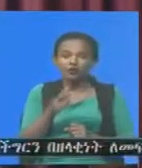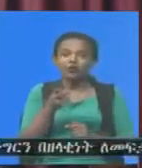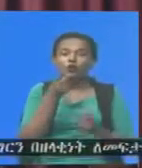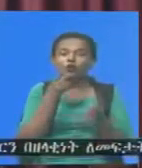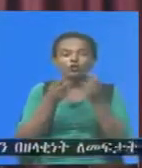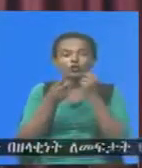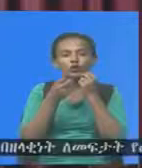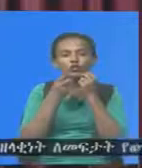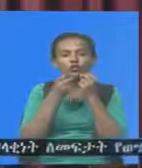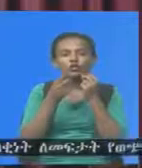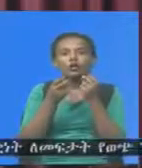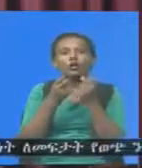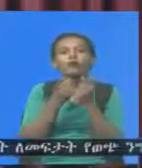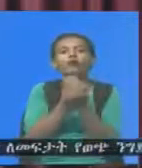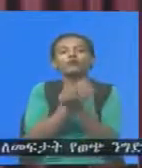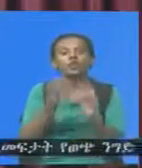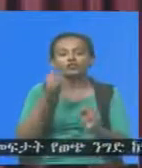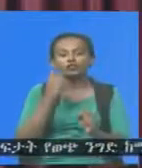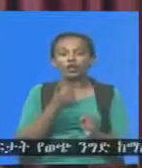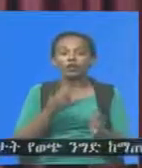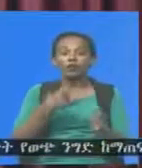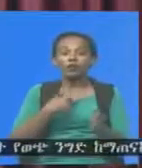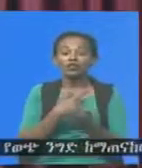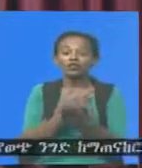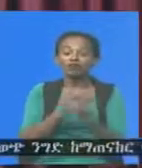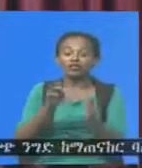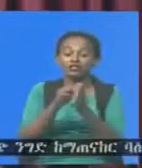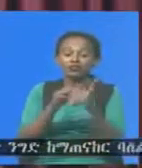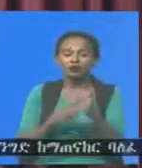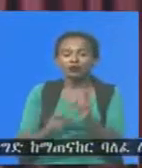ይሻላል። ይሄ ደግሞ በእኛ ፍትህ ስርዓት ያጋጥማል።